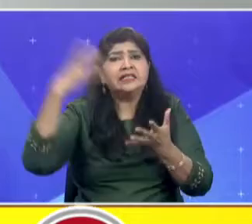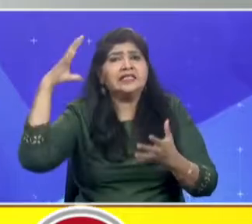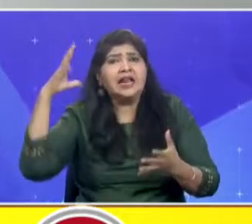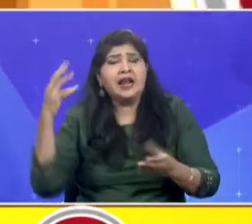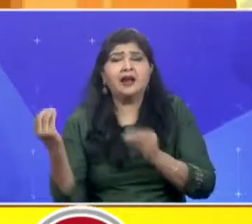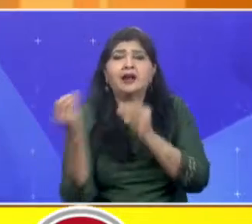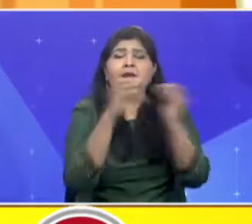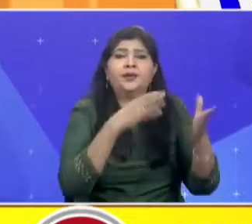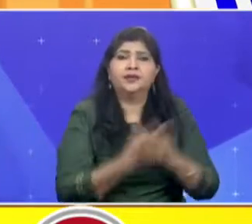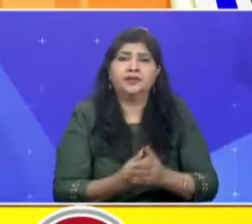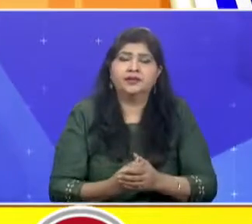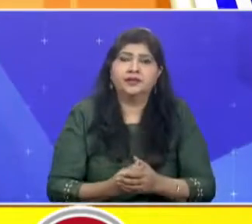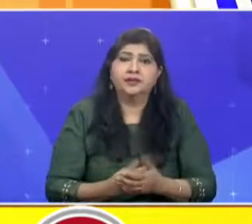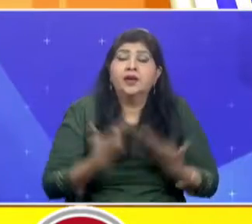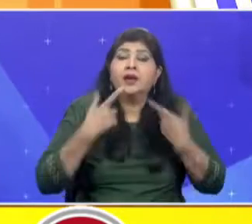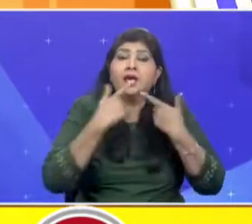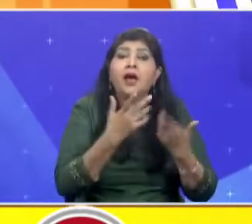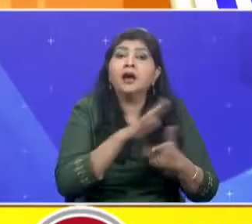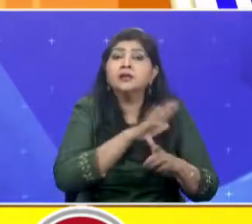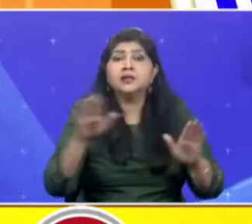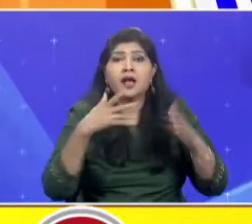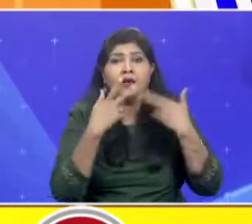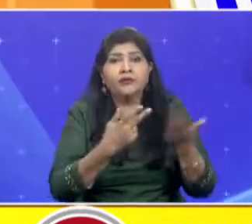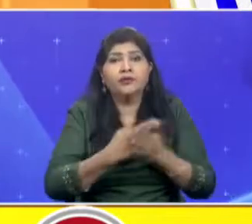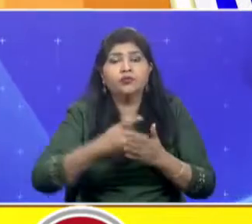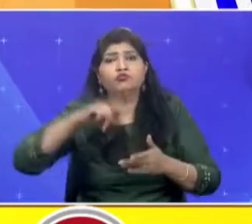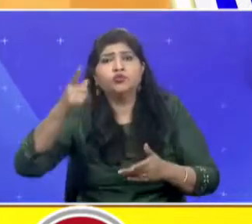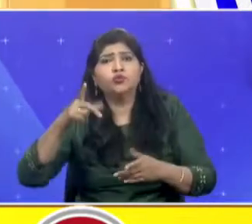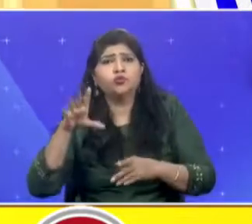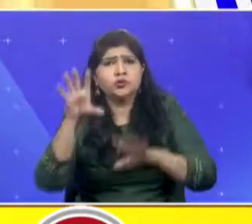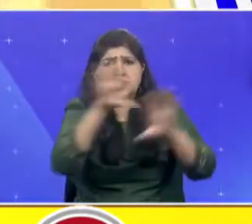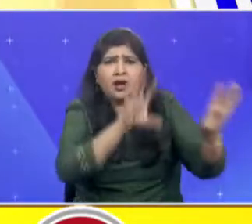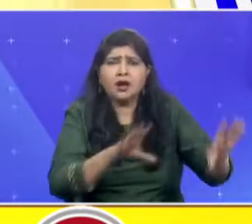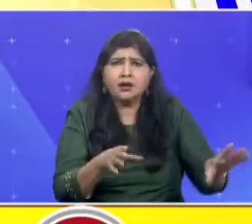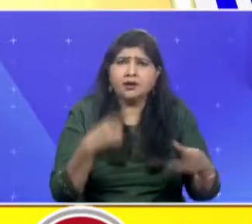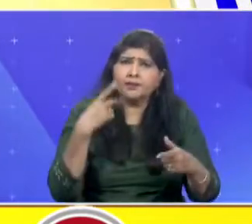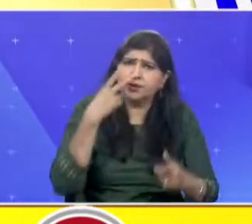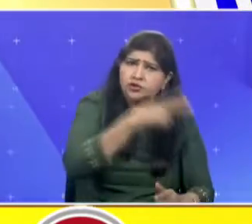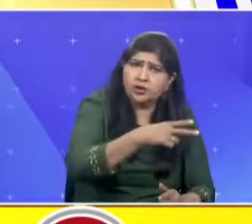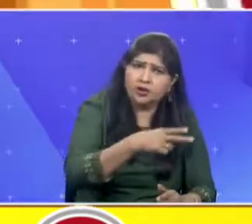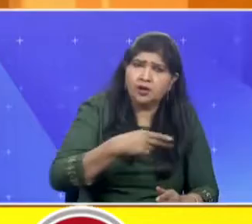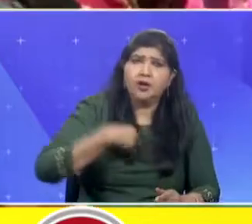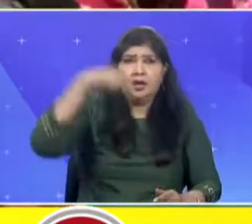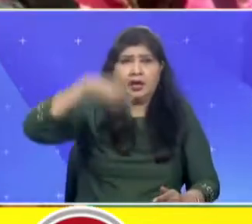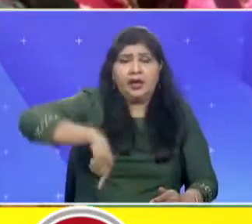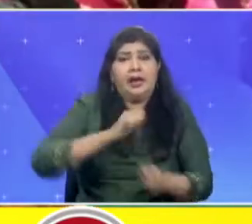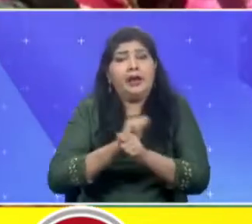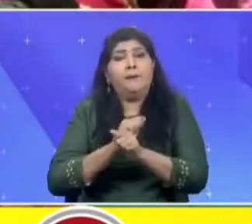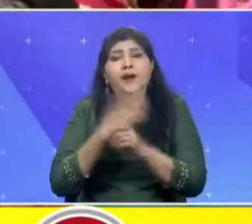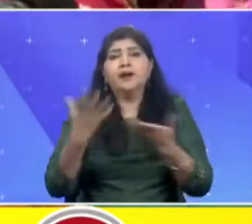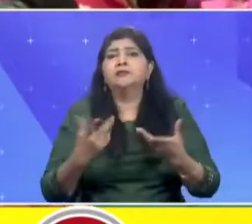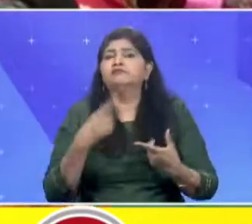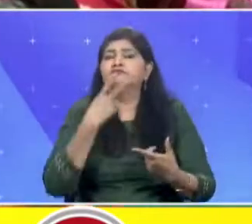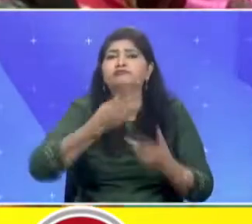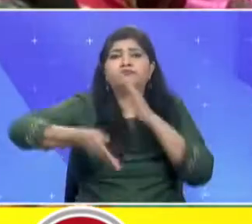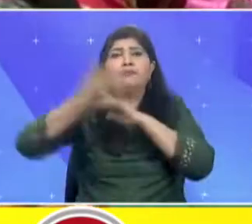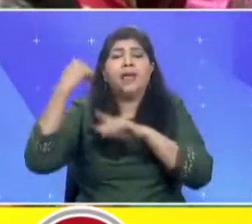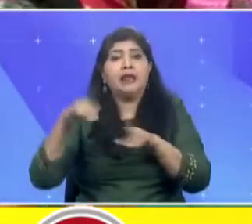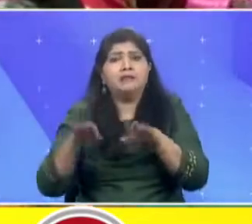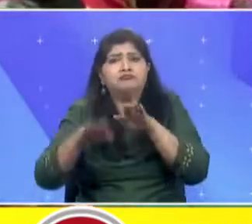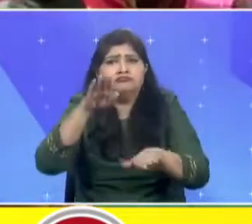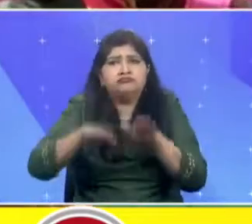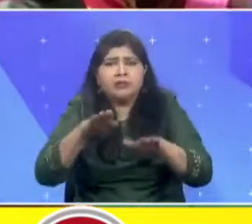गई। यानी अब आप दूसरे देशों में जाएंगे तो मेड इन इंडिया प्रोडक्ट्स पहले की तुलना